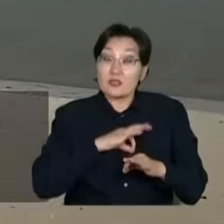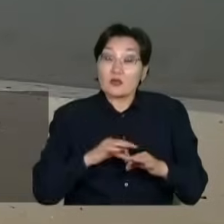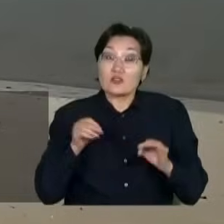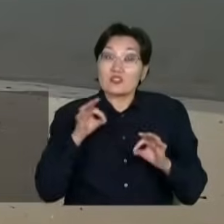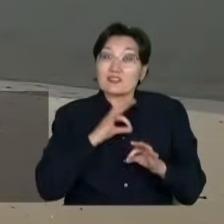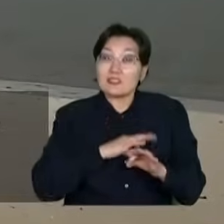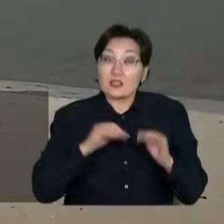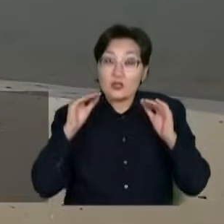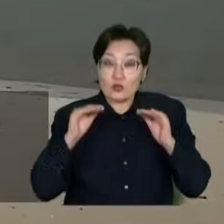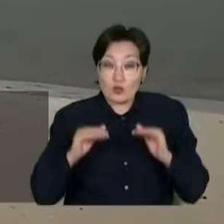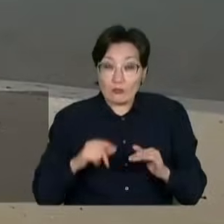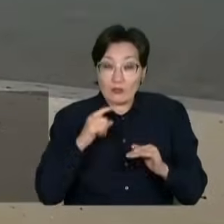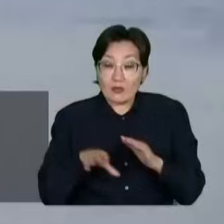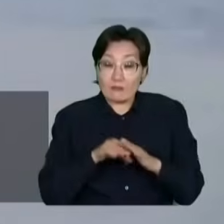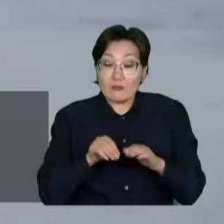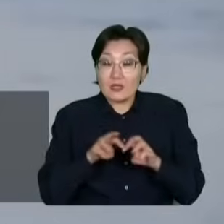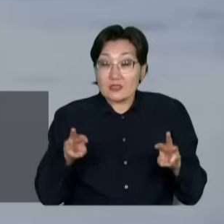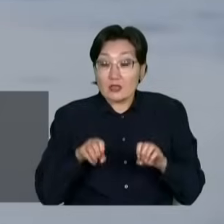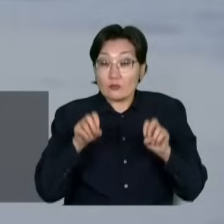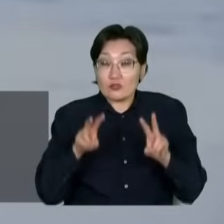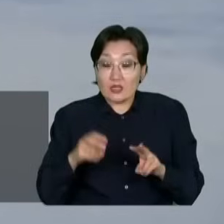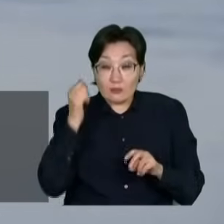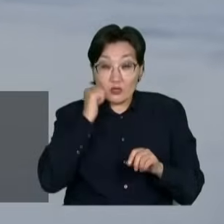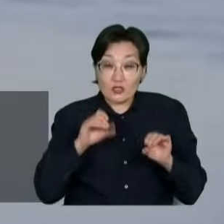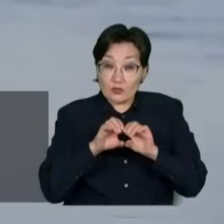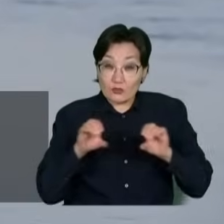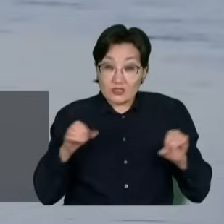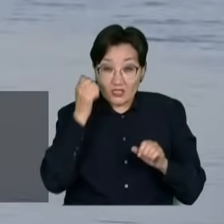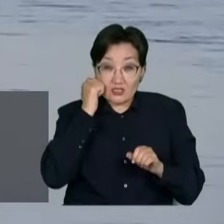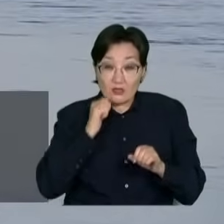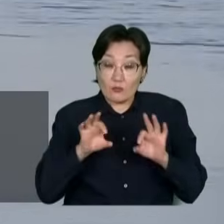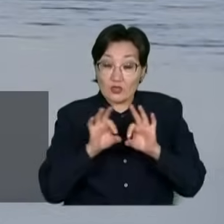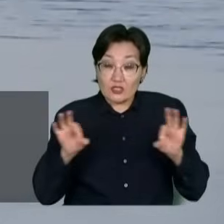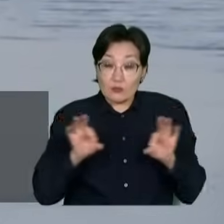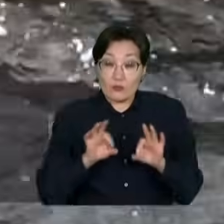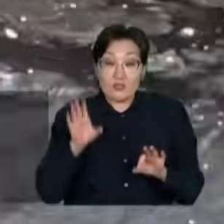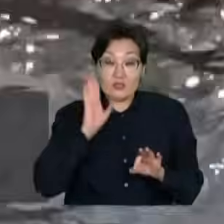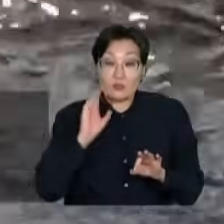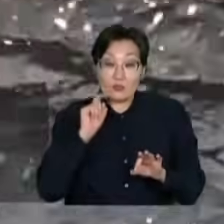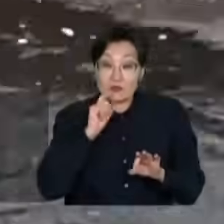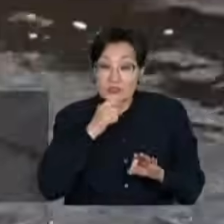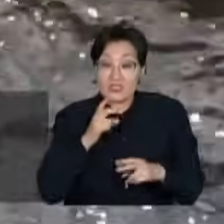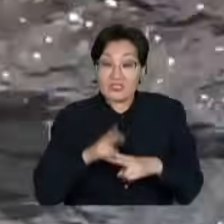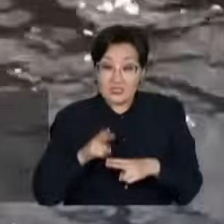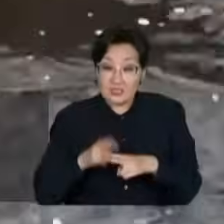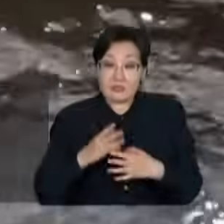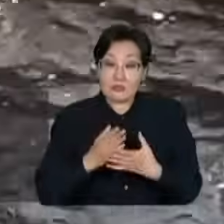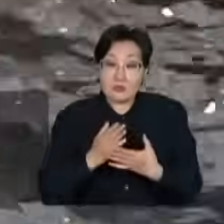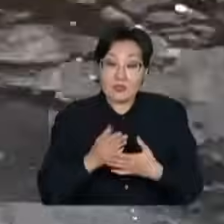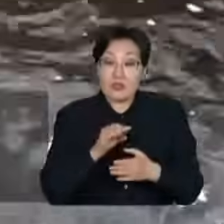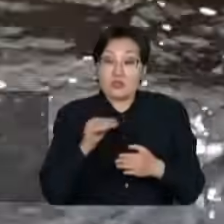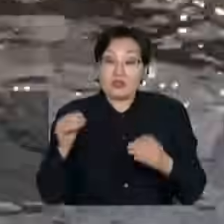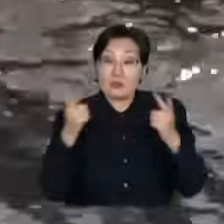тиімділігі төмендет министрлік мамандары. Тозығы жеткен құбырлар мен ескірген желілерде суды үнемдеуге кедергі келтіреді. Ресми